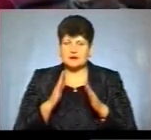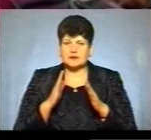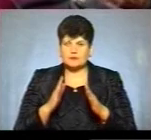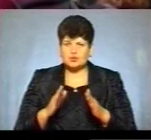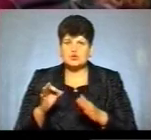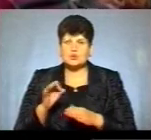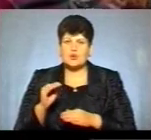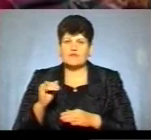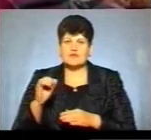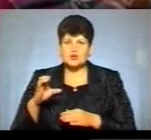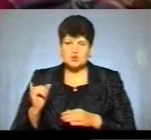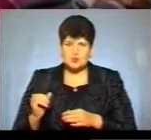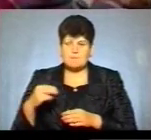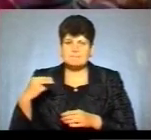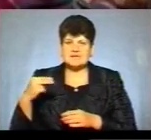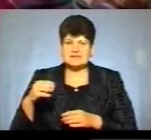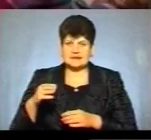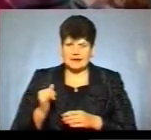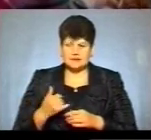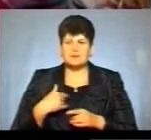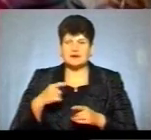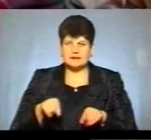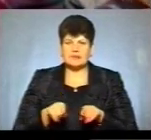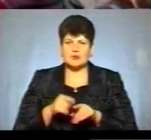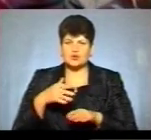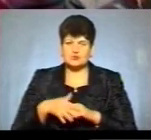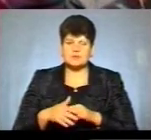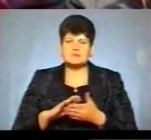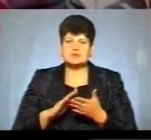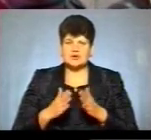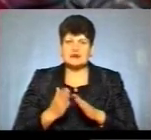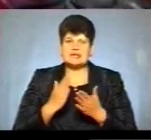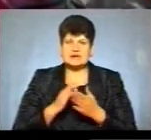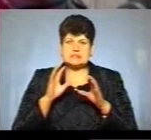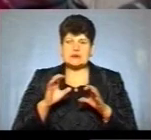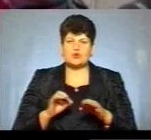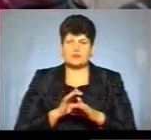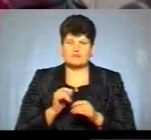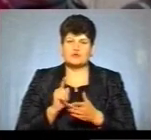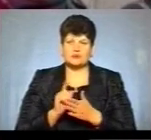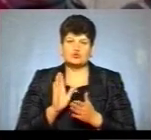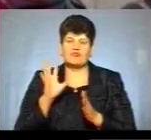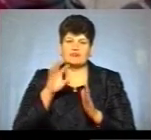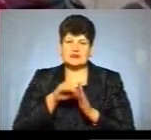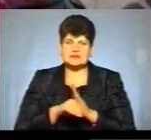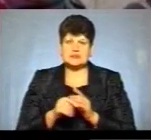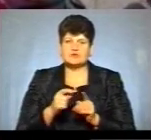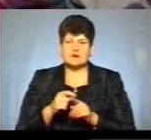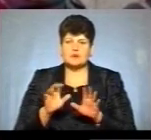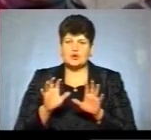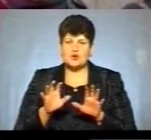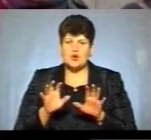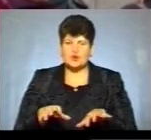Офісу Президента. Ми так розуміємо ситуацію. Є законопроект, він готовий бути внесений. За словами голови